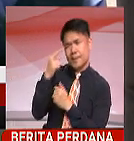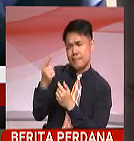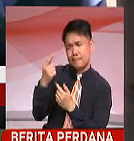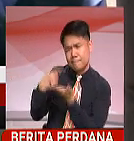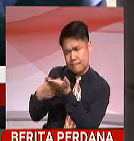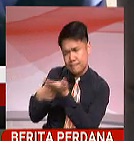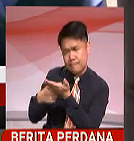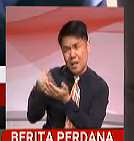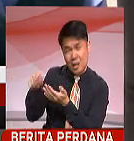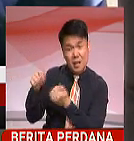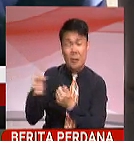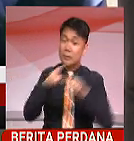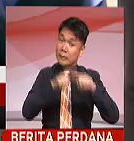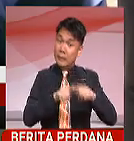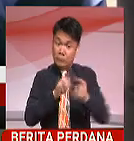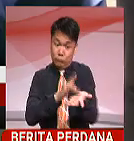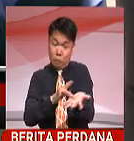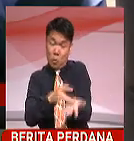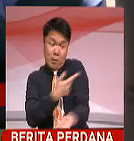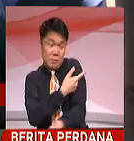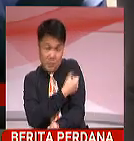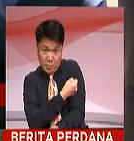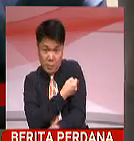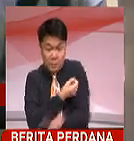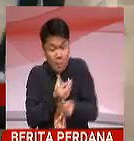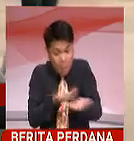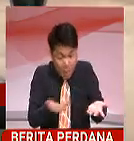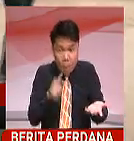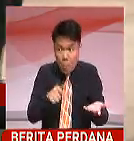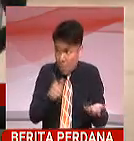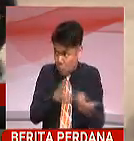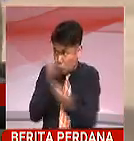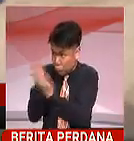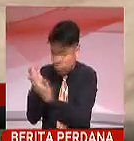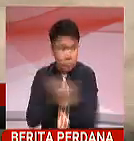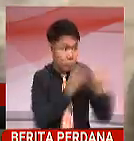Kita bergantung kepada bekalan vaksin yang akan sampai dari masa ke semasa.